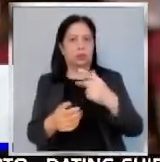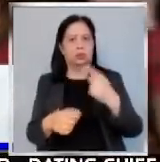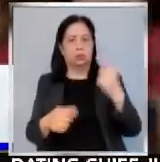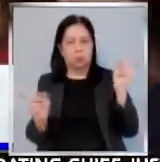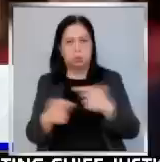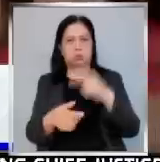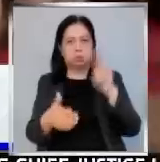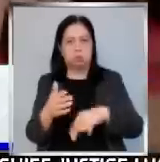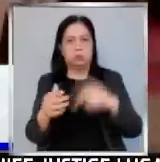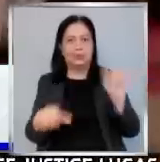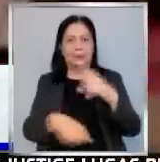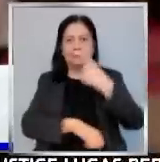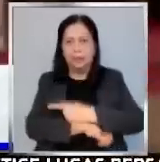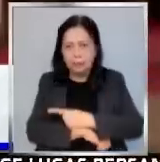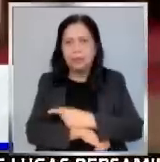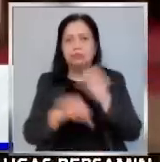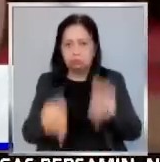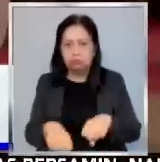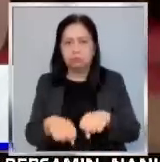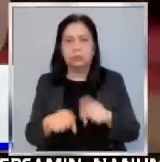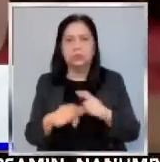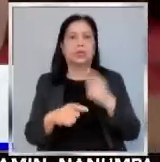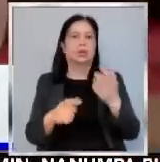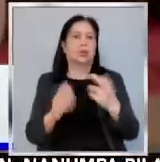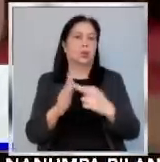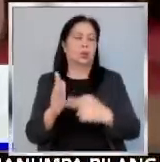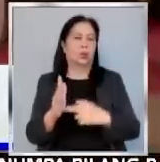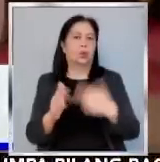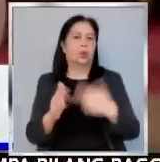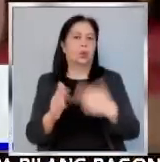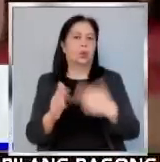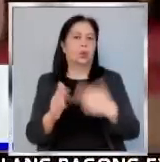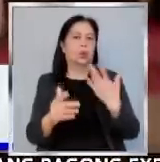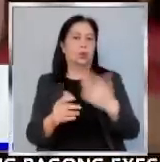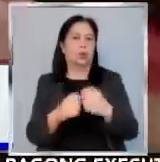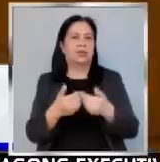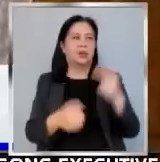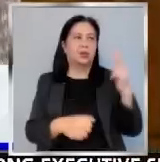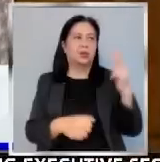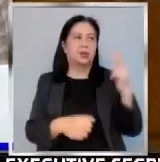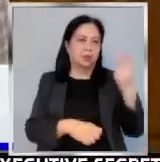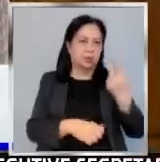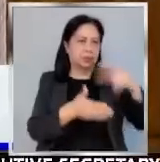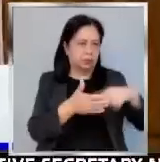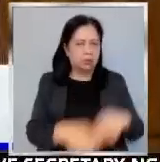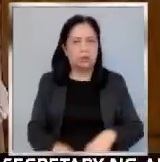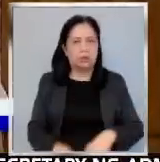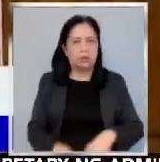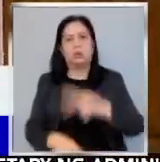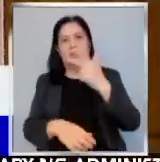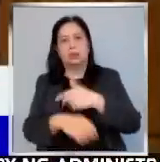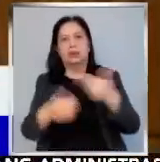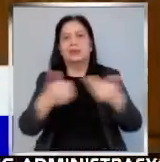pagbasa sa parehong araw. Ang kalakaran kasi sa magkahiwalay na araw ginagawa ang mga ito. This is why we can say